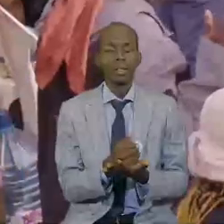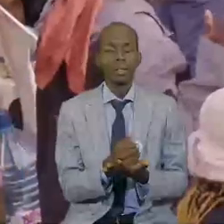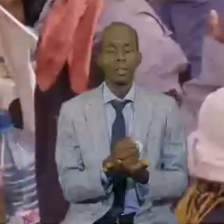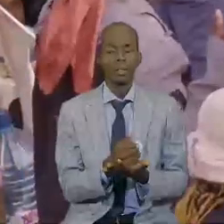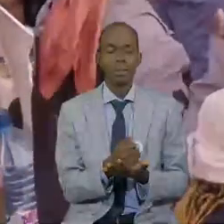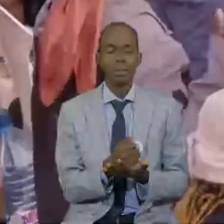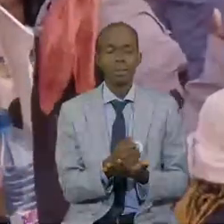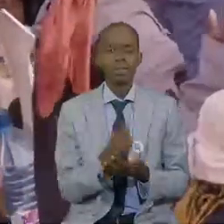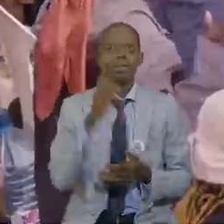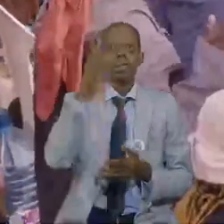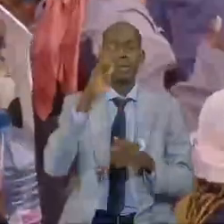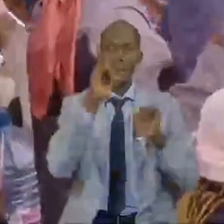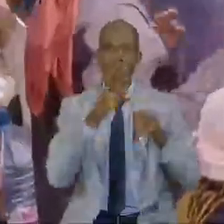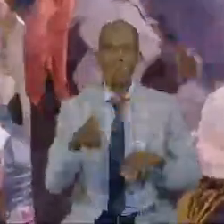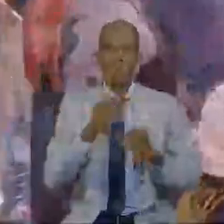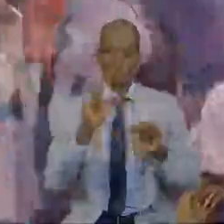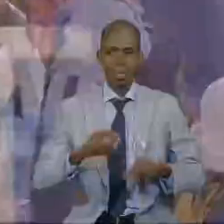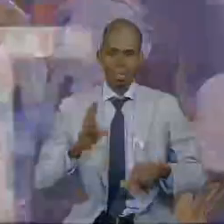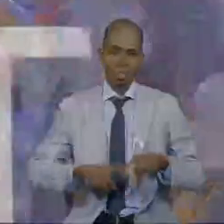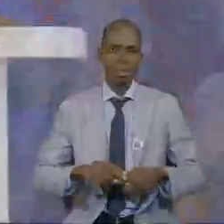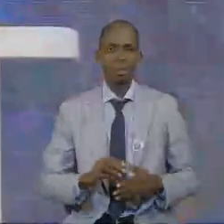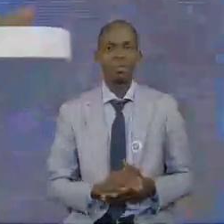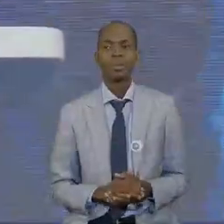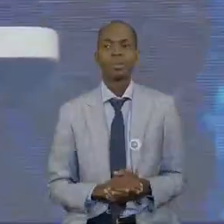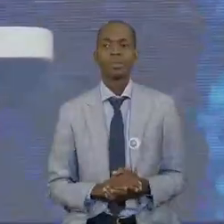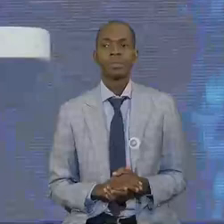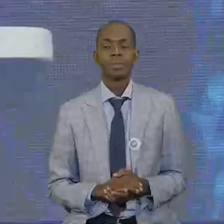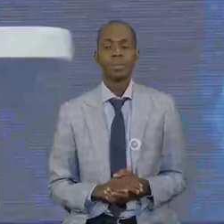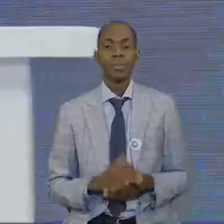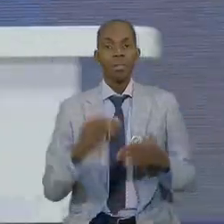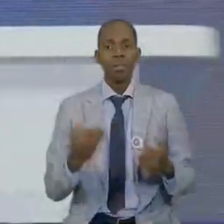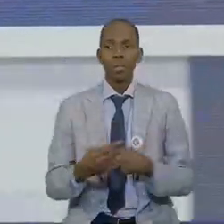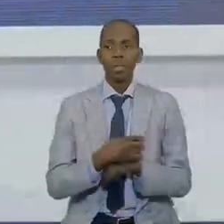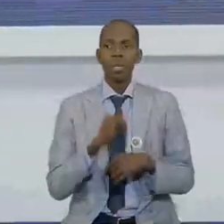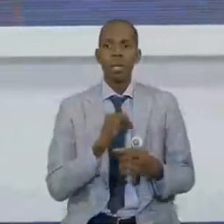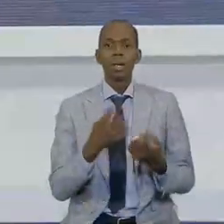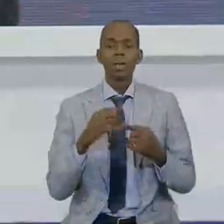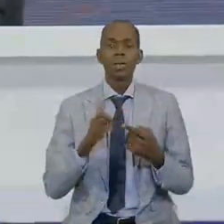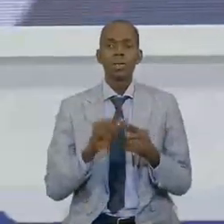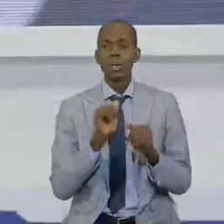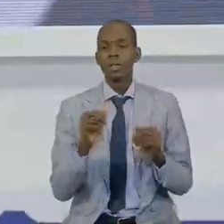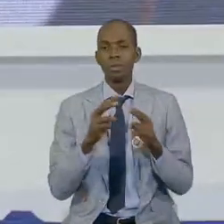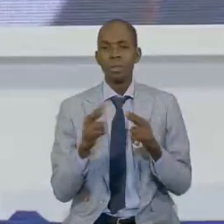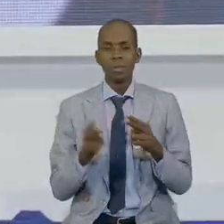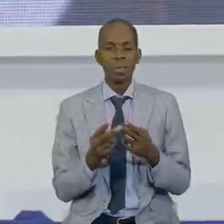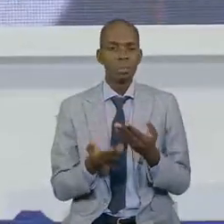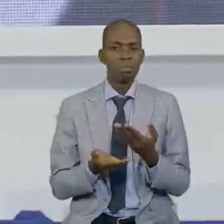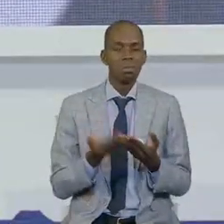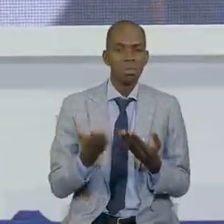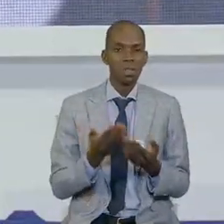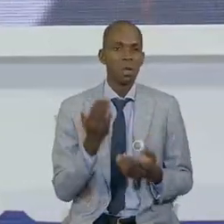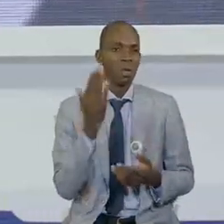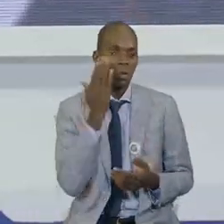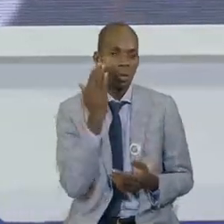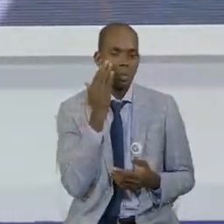prions. God bless you. You can sit down. Que Dieu vous bénisse, pour vous asseoir. Today I come to a very familiar passage. Aujourd'hui je viens à